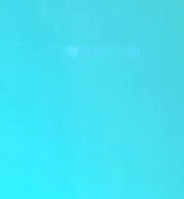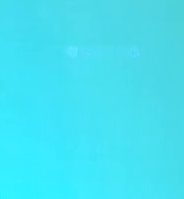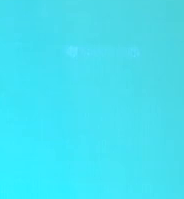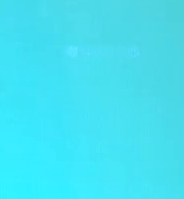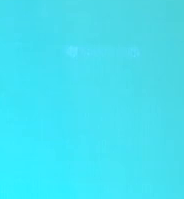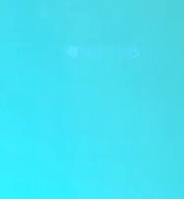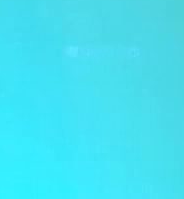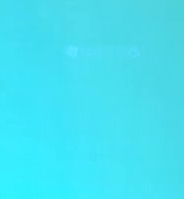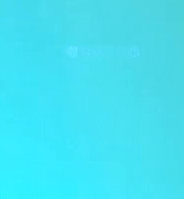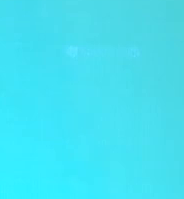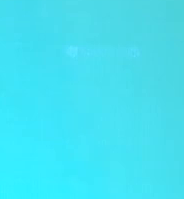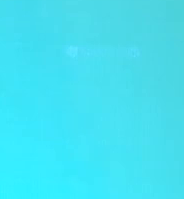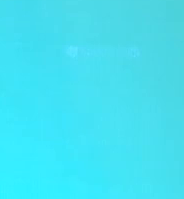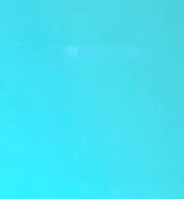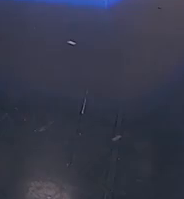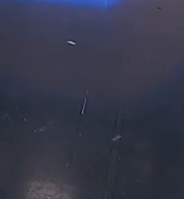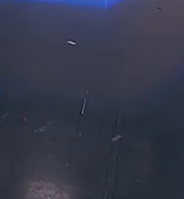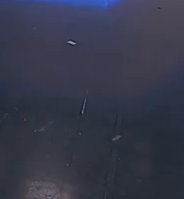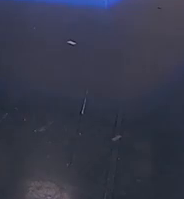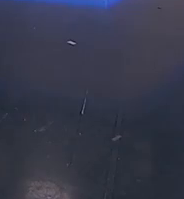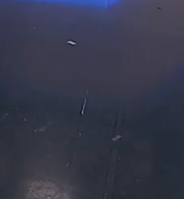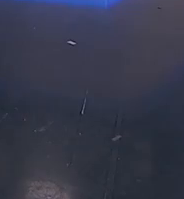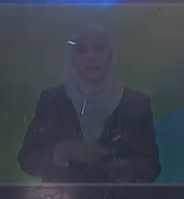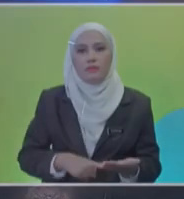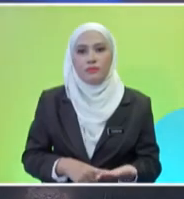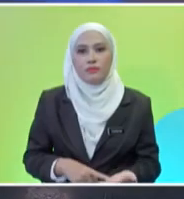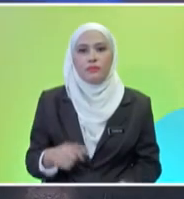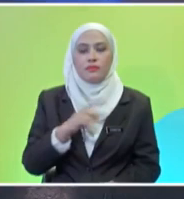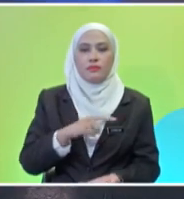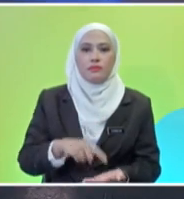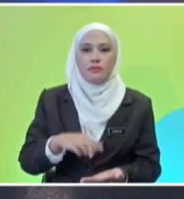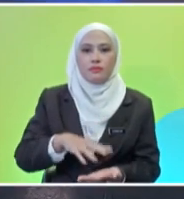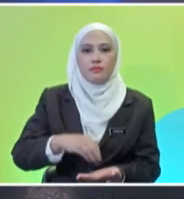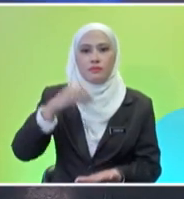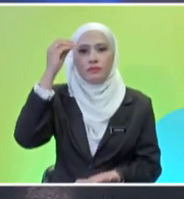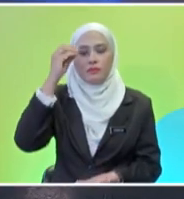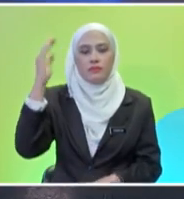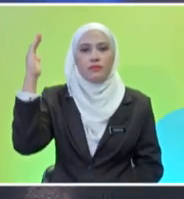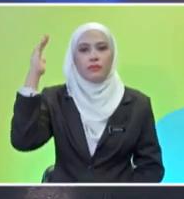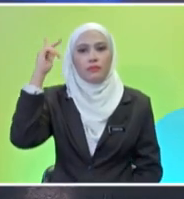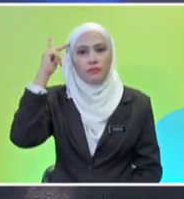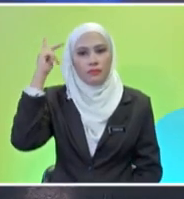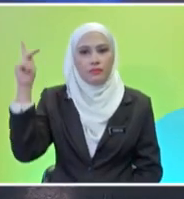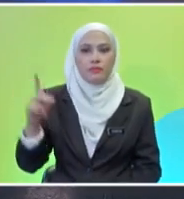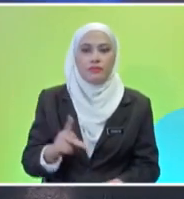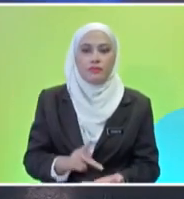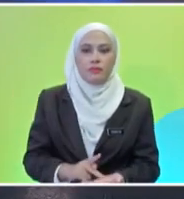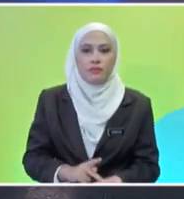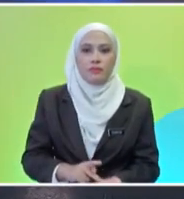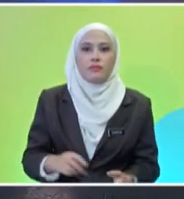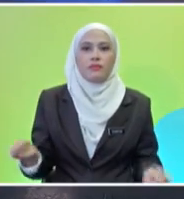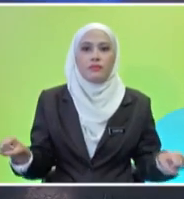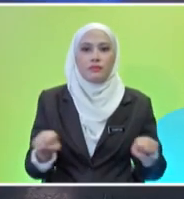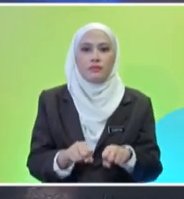hari ini kita akan belajar apel Cikgu hari ini kita akan belajar tentang kenali kesenian kita bisa sangat